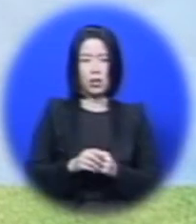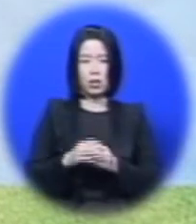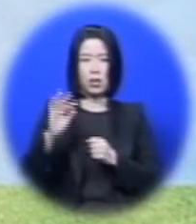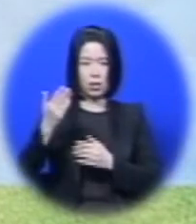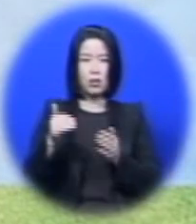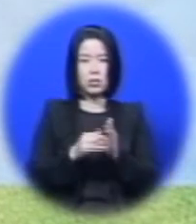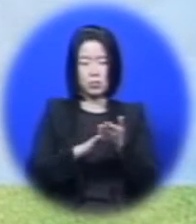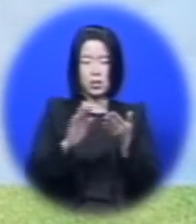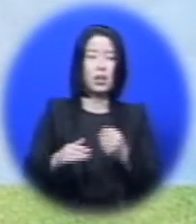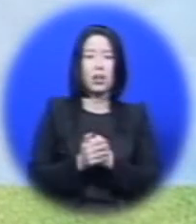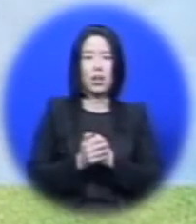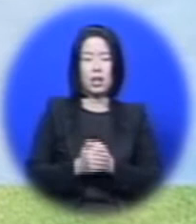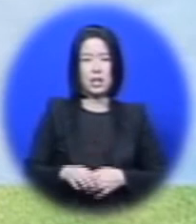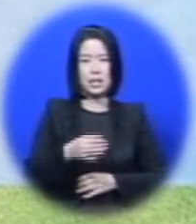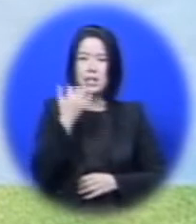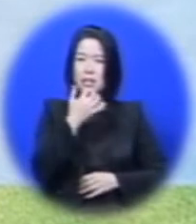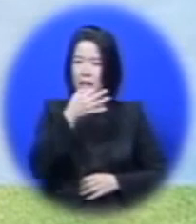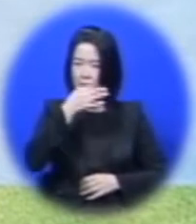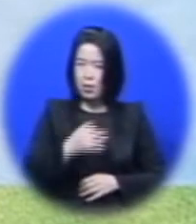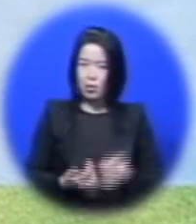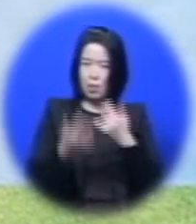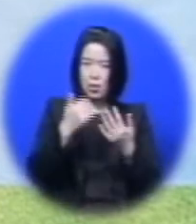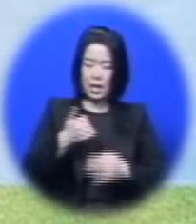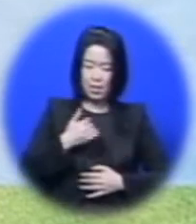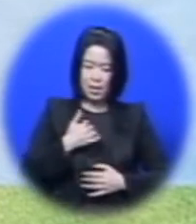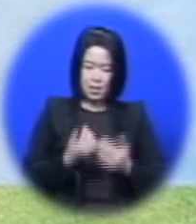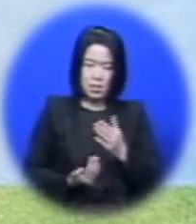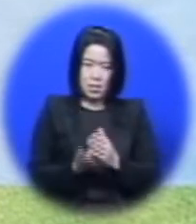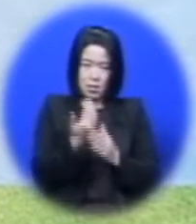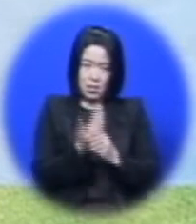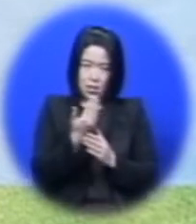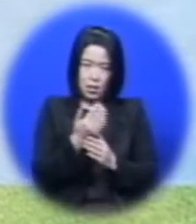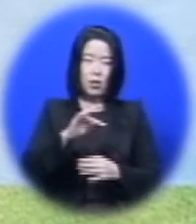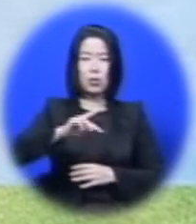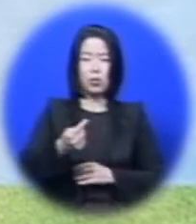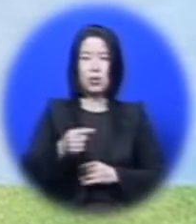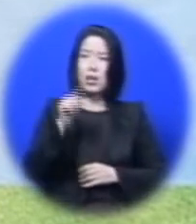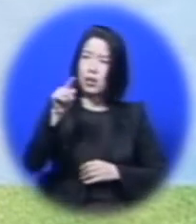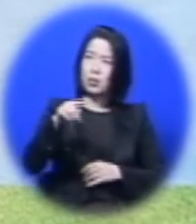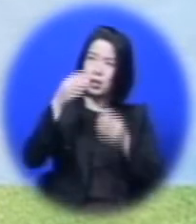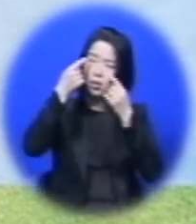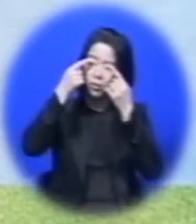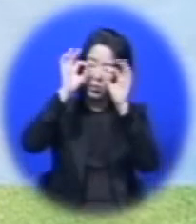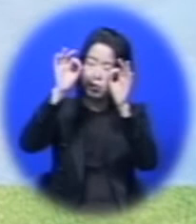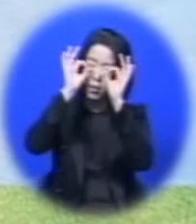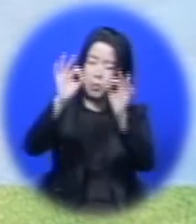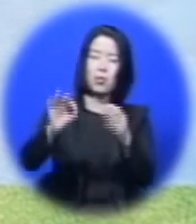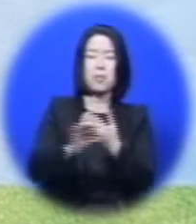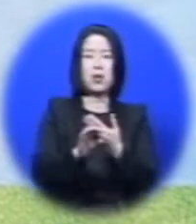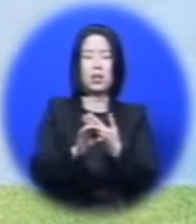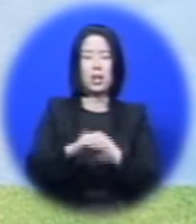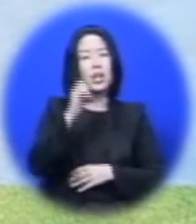부드러워져 버리고 말았어요. 정욕의 불길이 제 속에 막 이글거리고 일어났다가도 그분의 눈동자를 바라보면